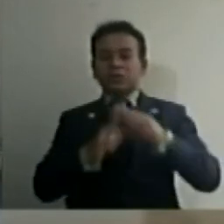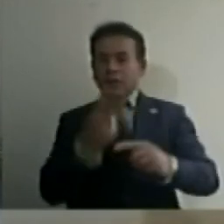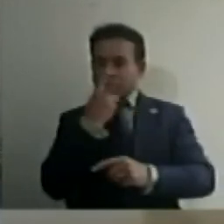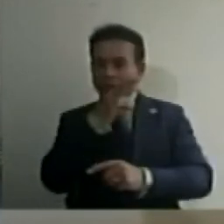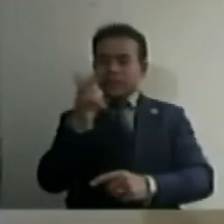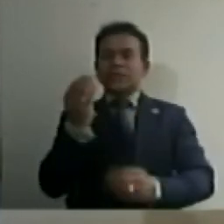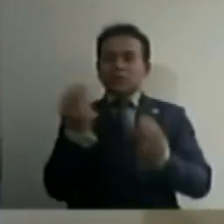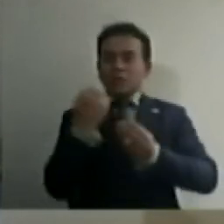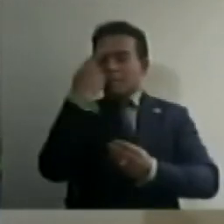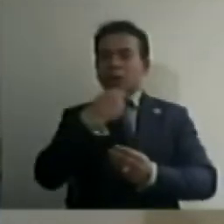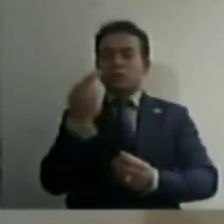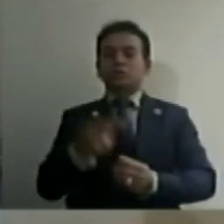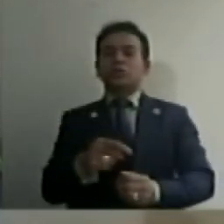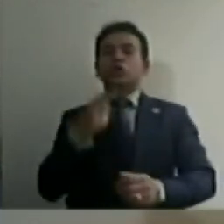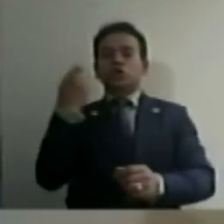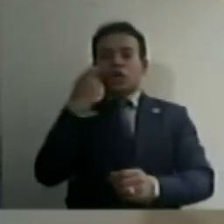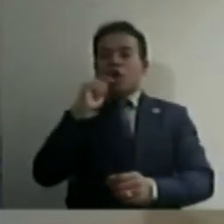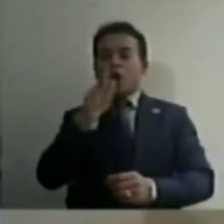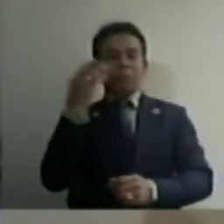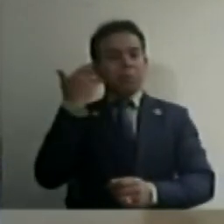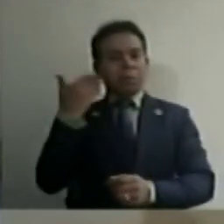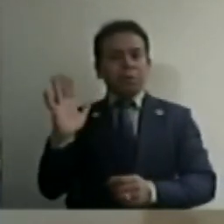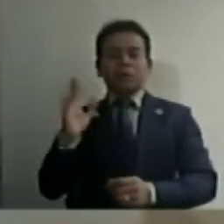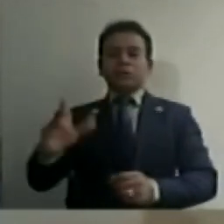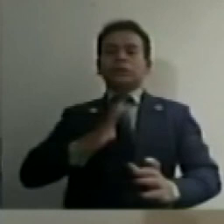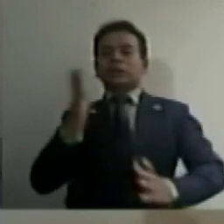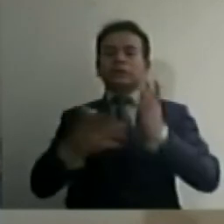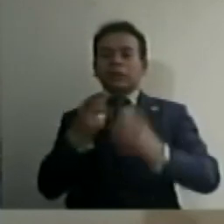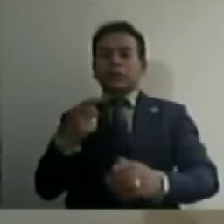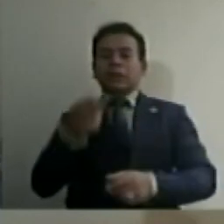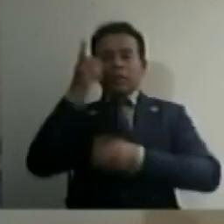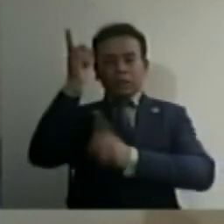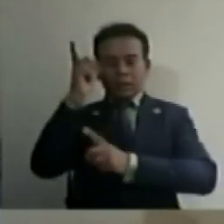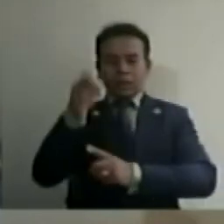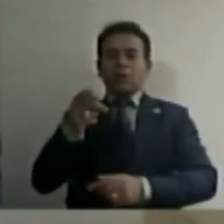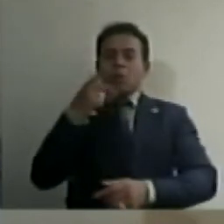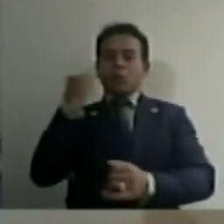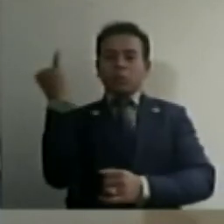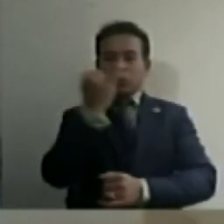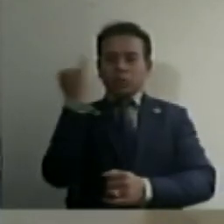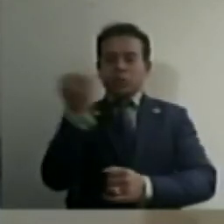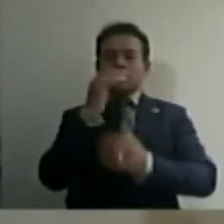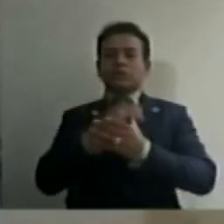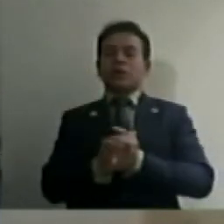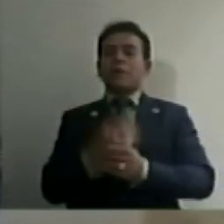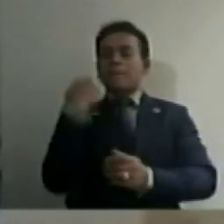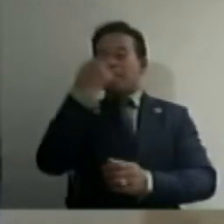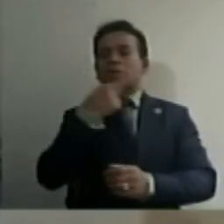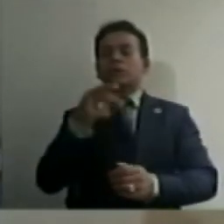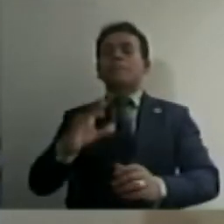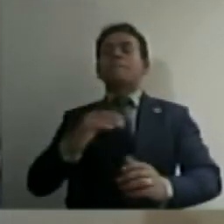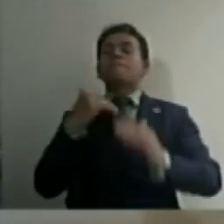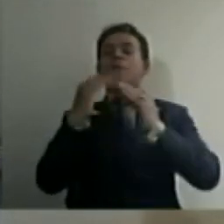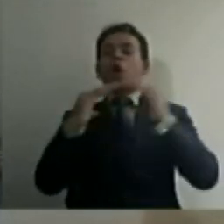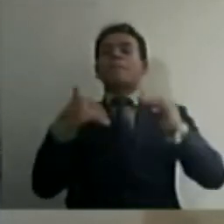আছে এবং অনেক লোকজন ঘোরাফেরা করছে, বাইরেও লোক অযথা ঘোরাফেরা করছে। এই জিনিসটি পরিহার করতে